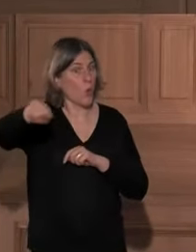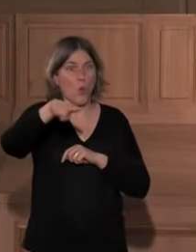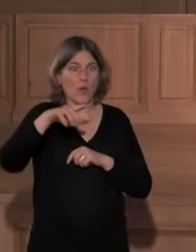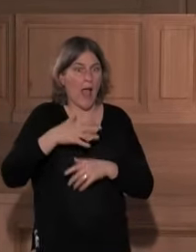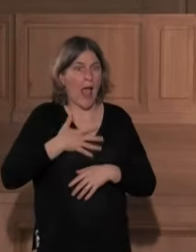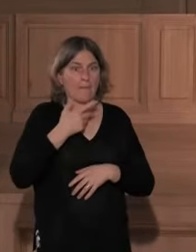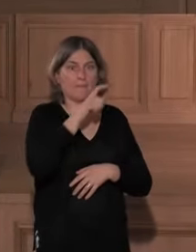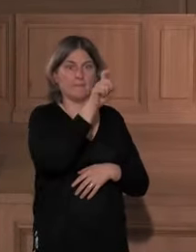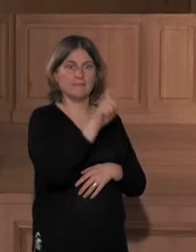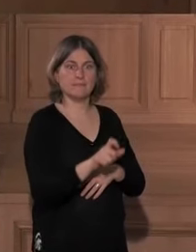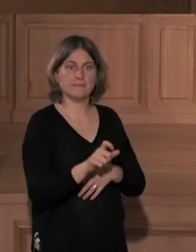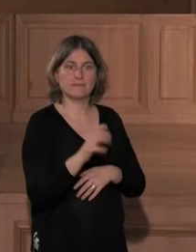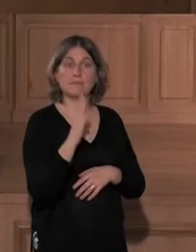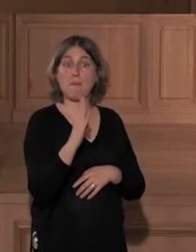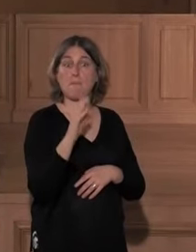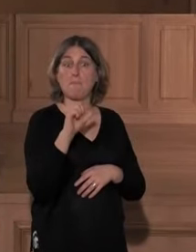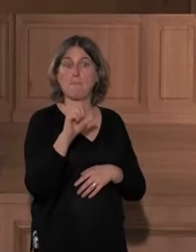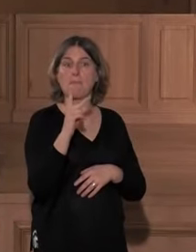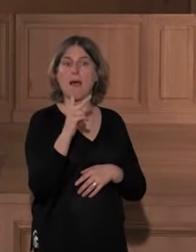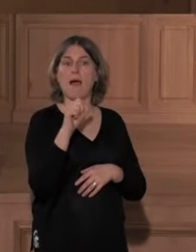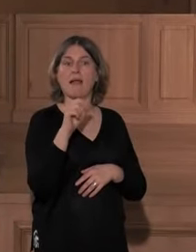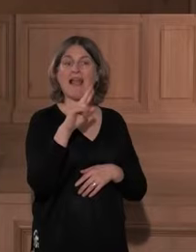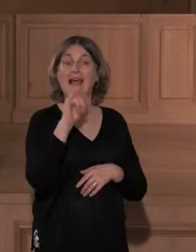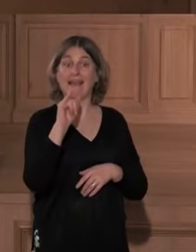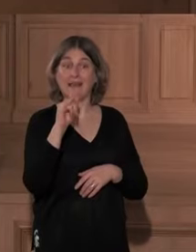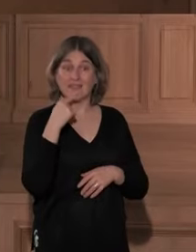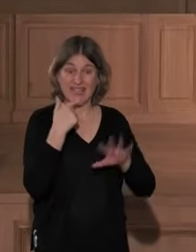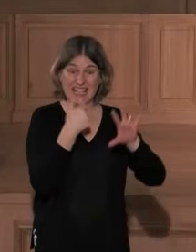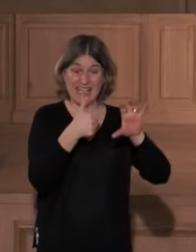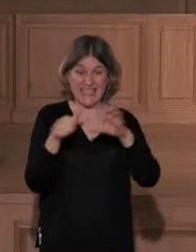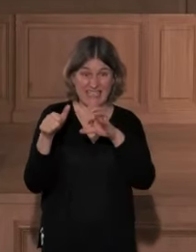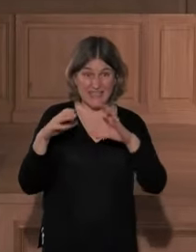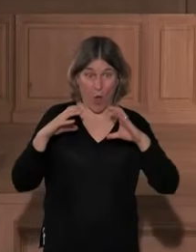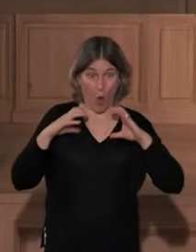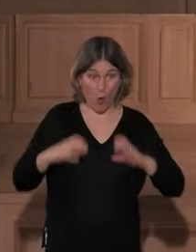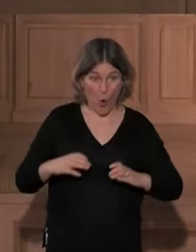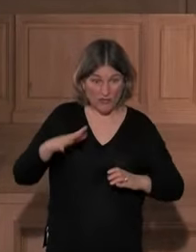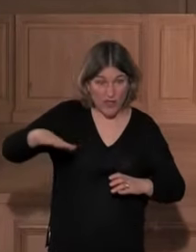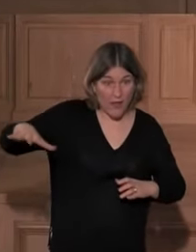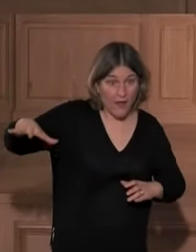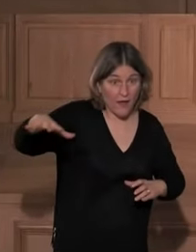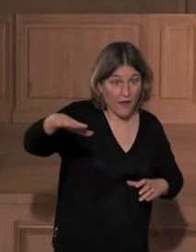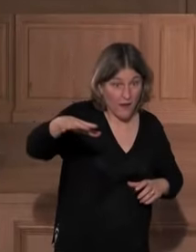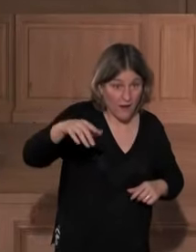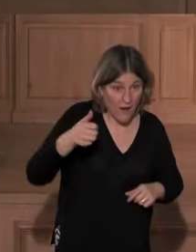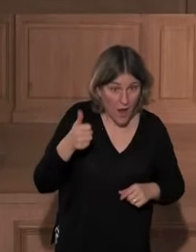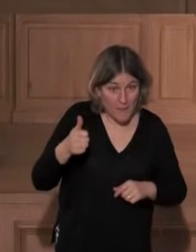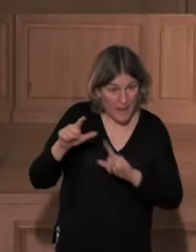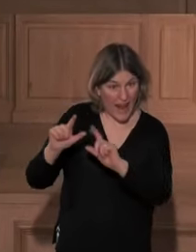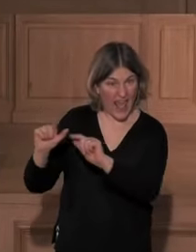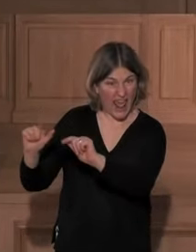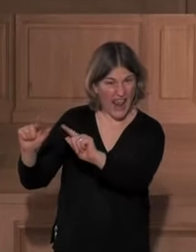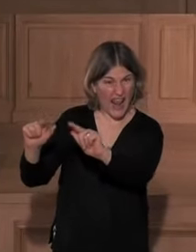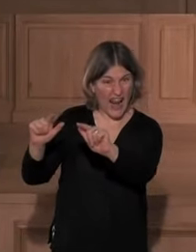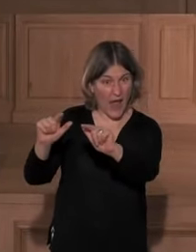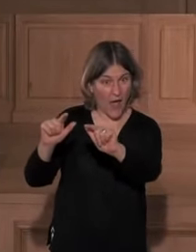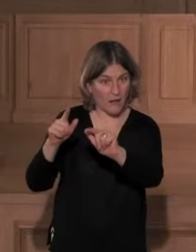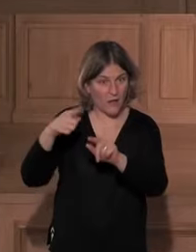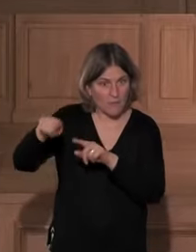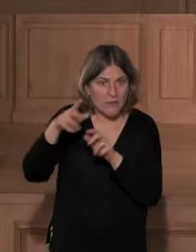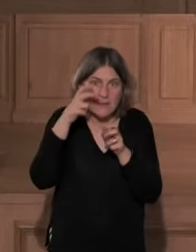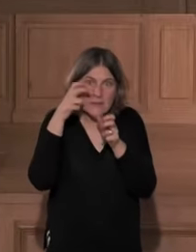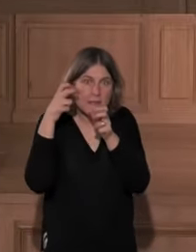Tout le monde va vers Bakary. Regardez, un sur 600 élèves de collège, comment il a ameuté à lui tout seul, par son autisme, tout